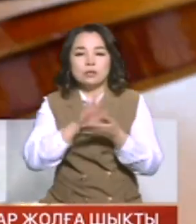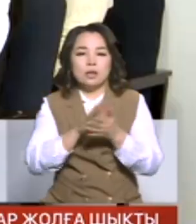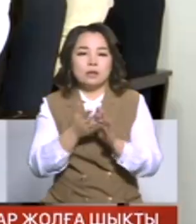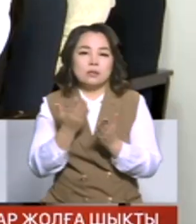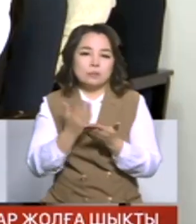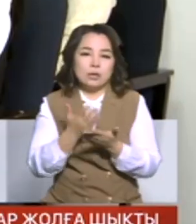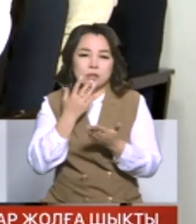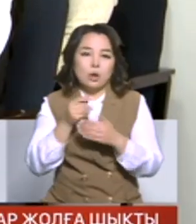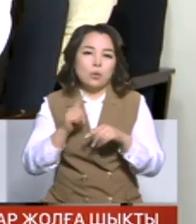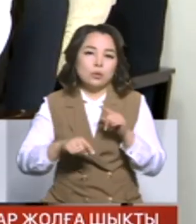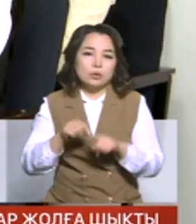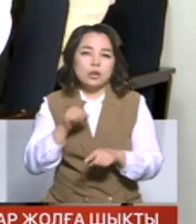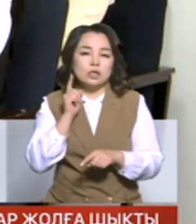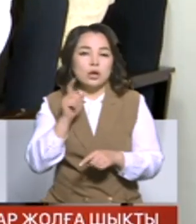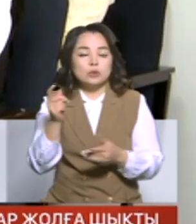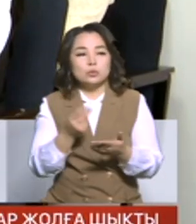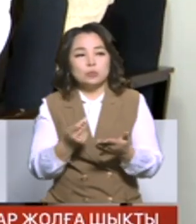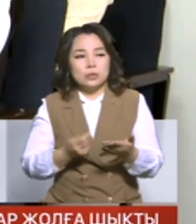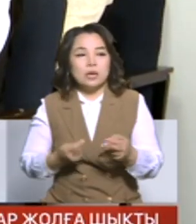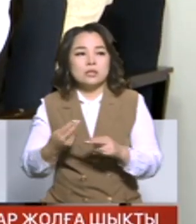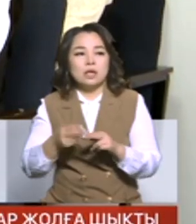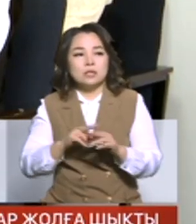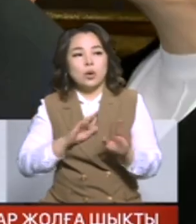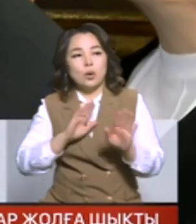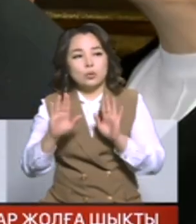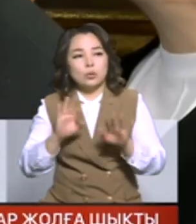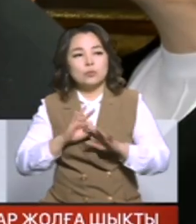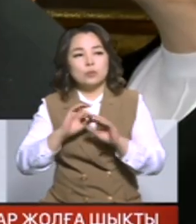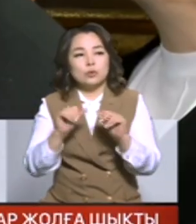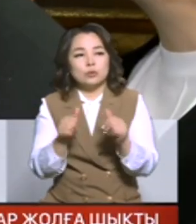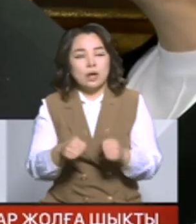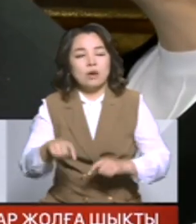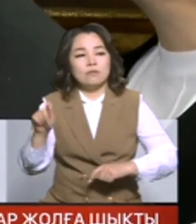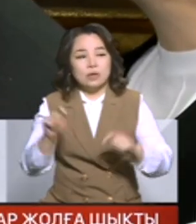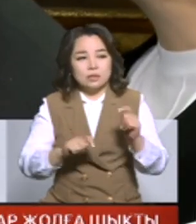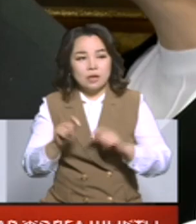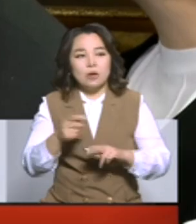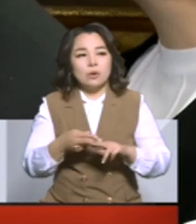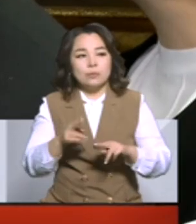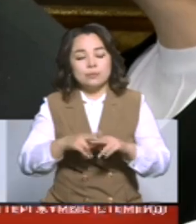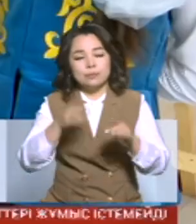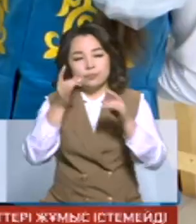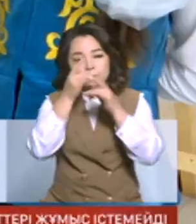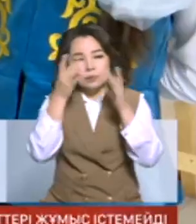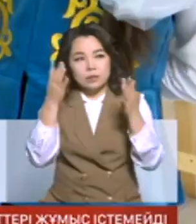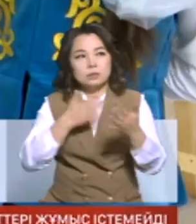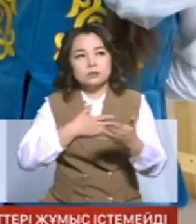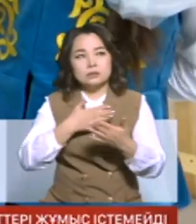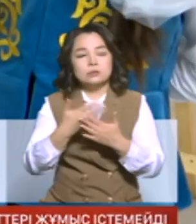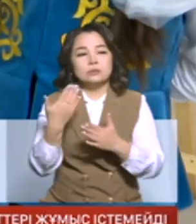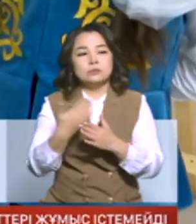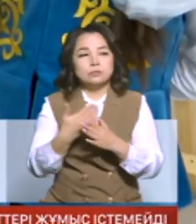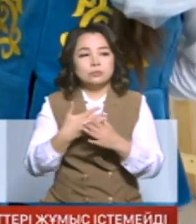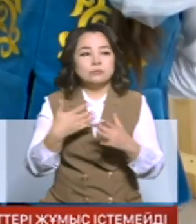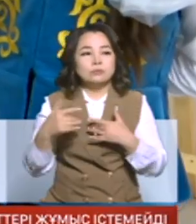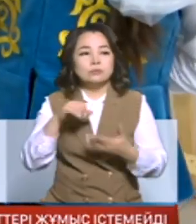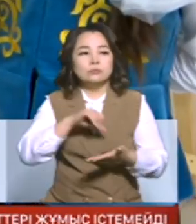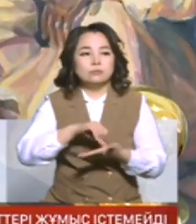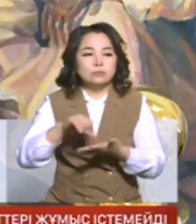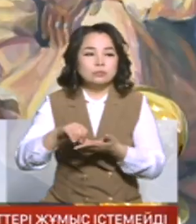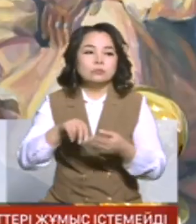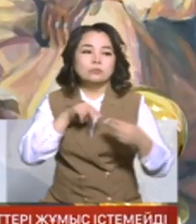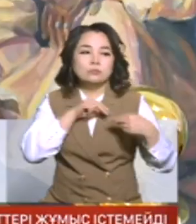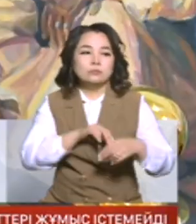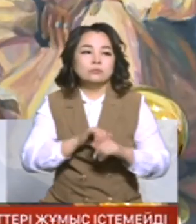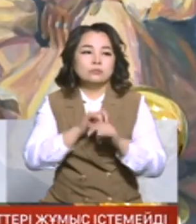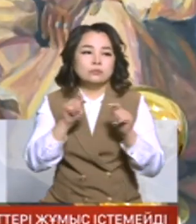шара барысында отандық жас суретшілер көрмесі де ұйымдастырылды. Дәл осы фестивальде еліміздің мәдениетіне үлес қосып жүрген өнерпаздардың